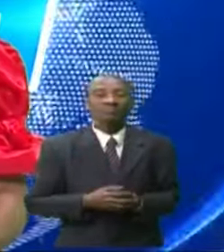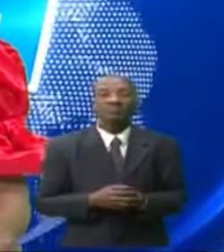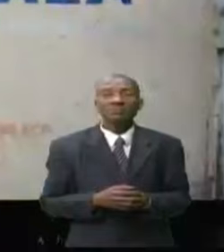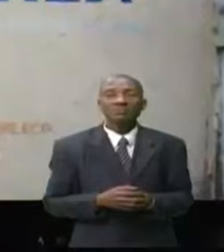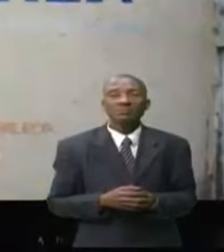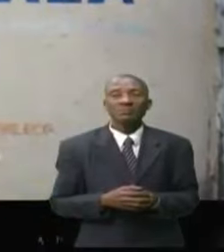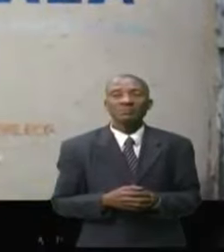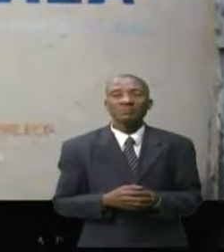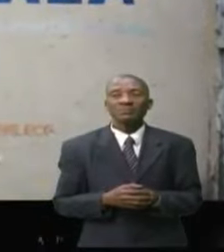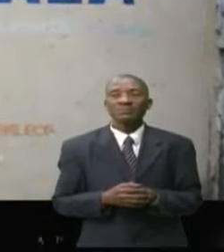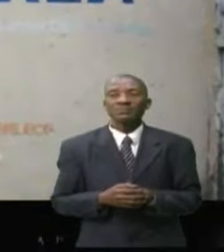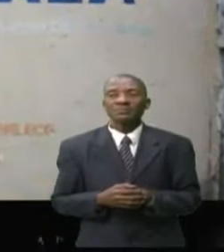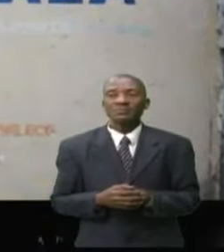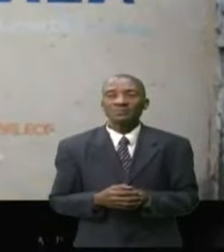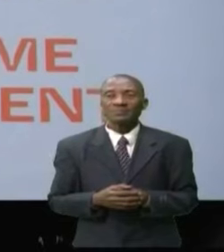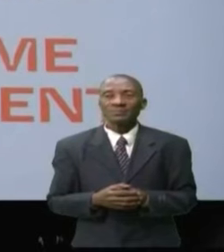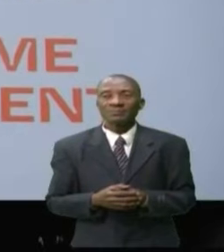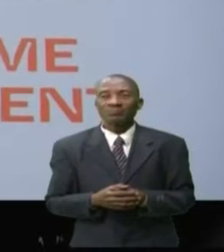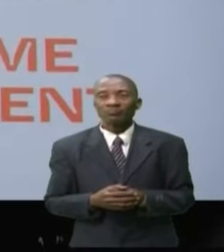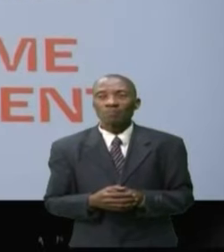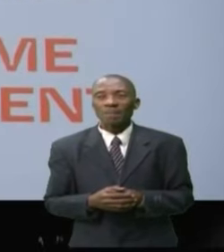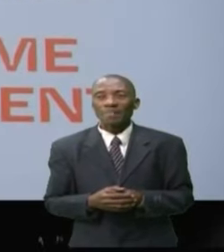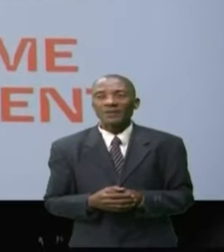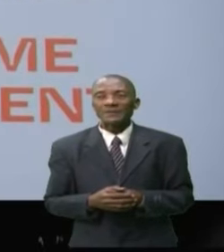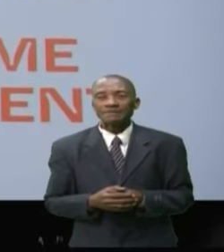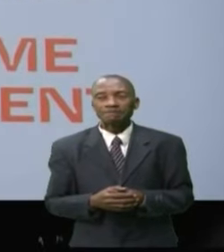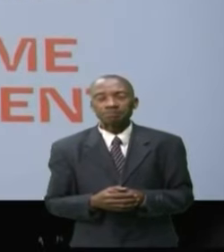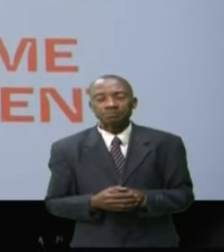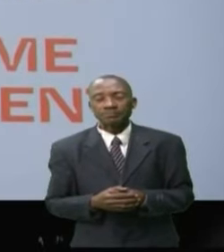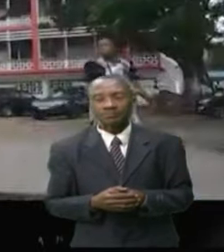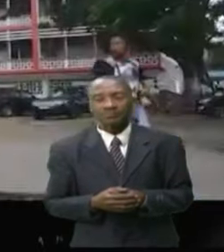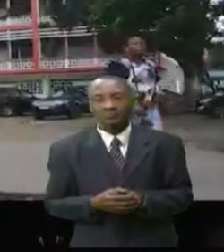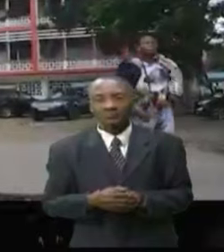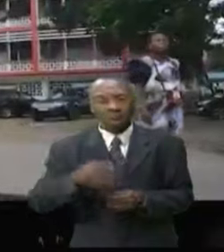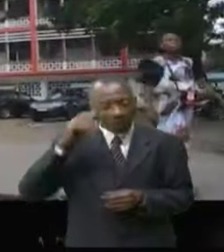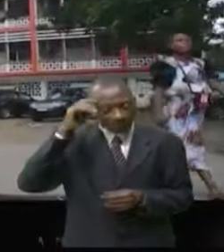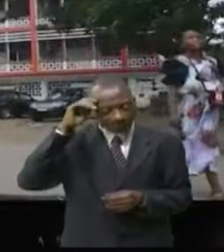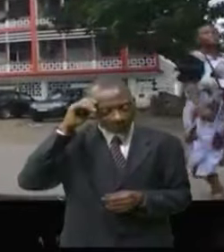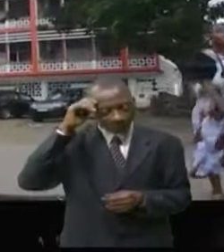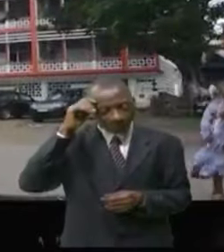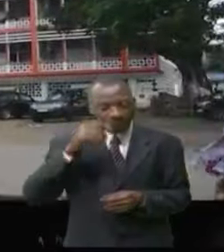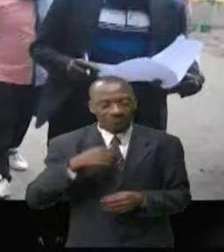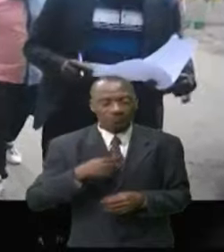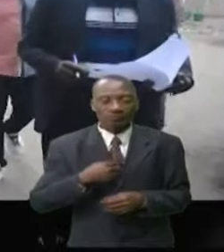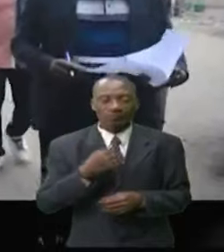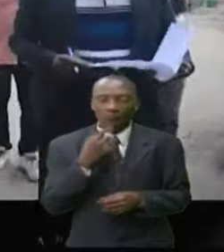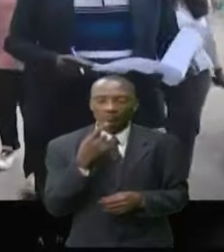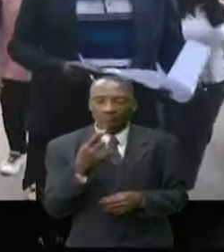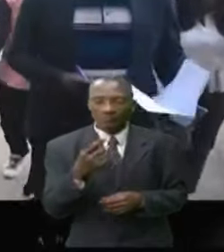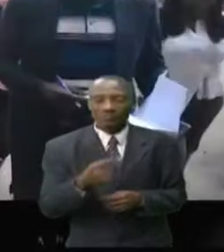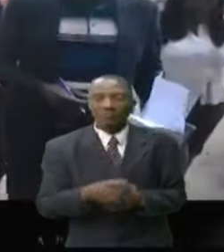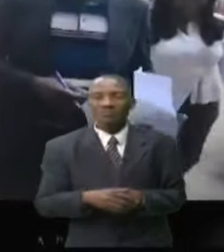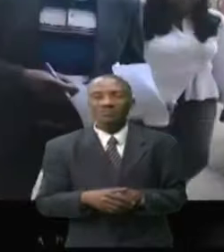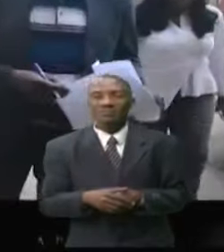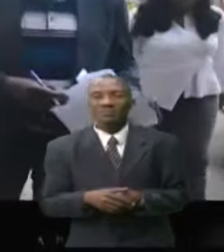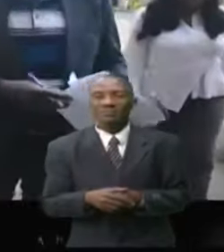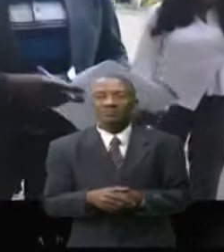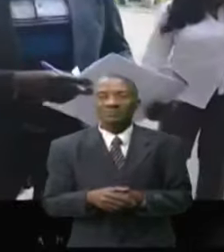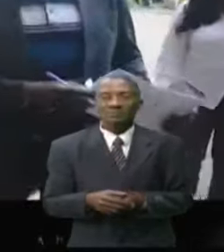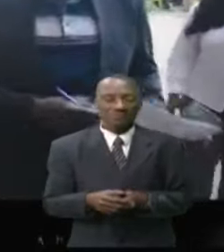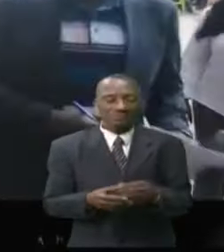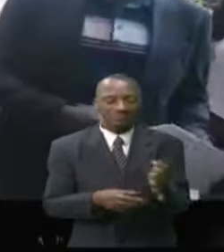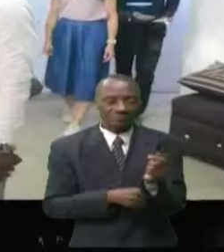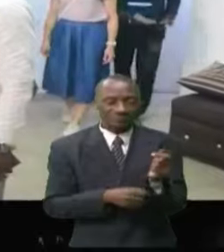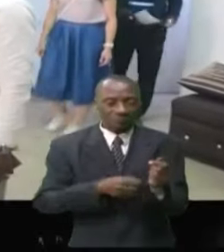sungu il y a de cela 5 ans que lapas ONG internationale a bénéficié d'un appui financier